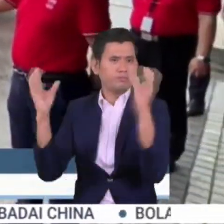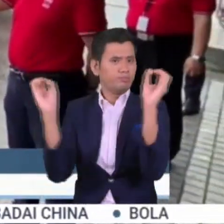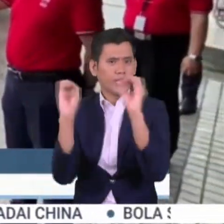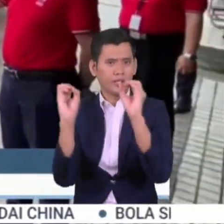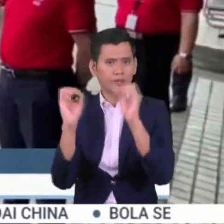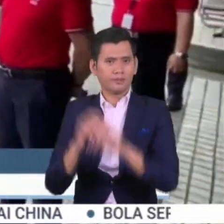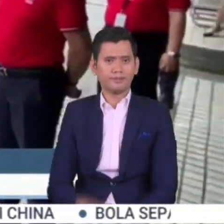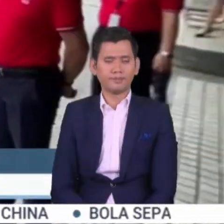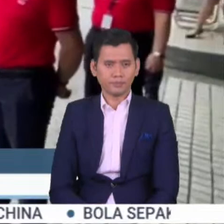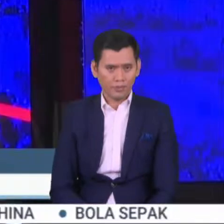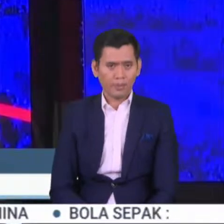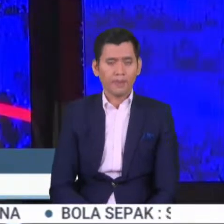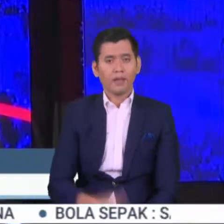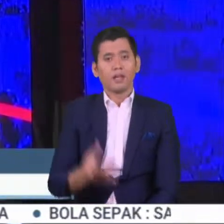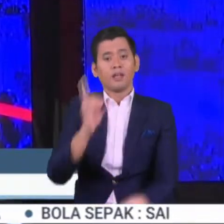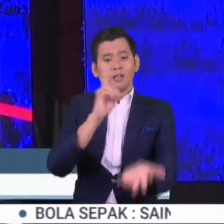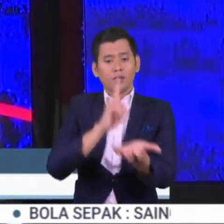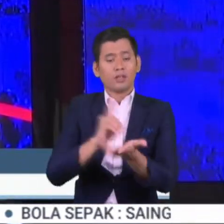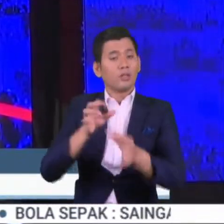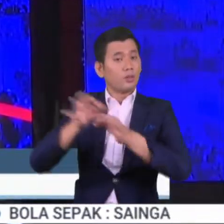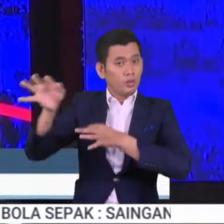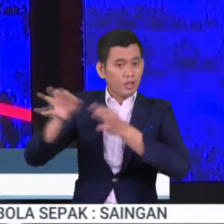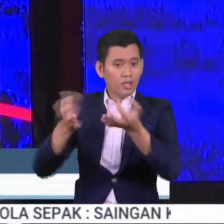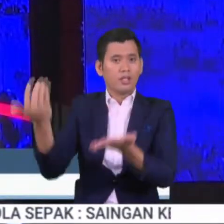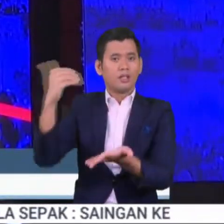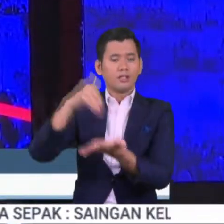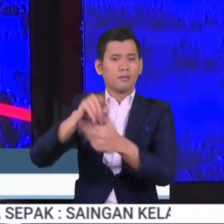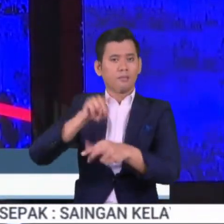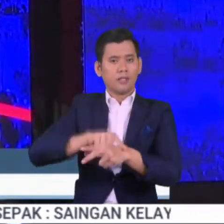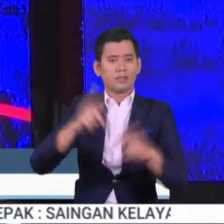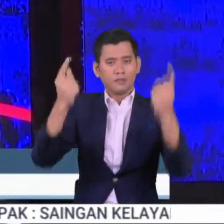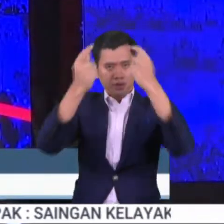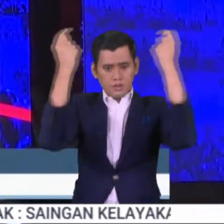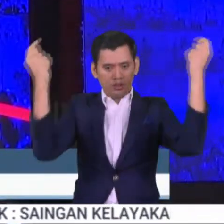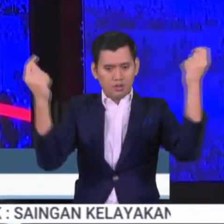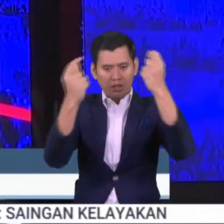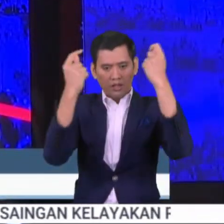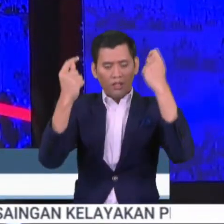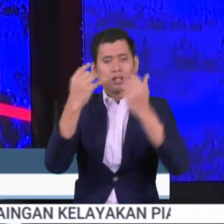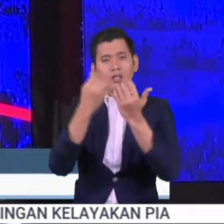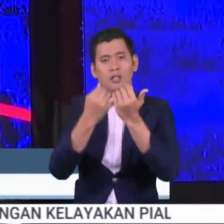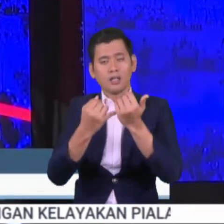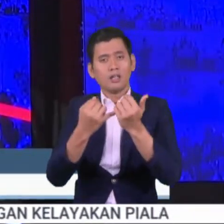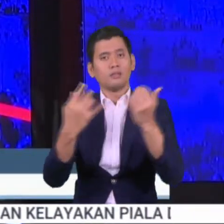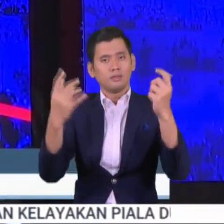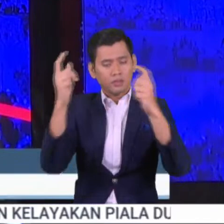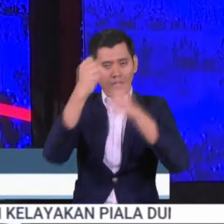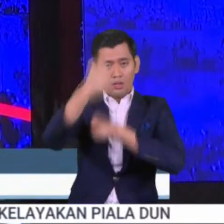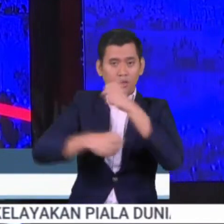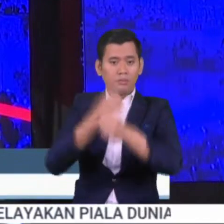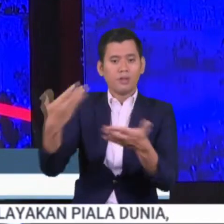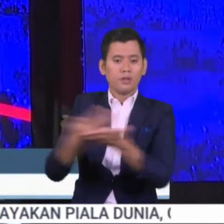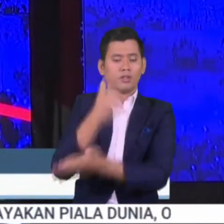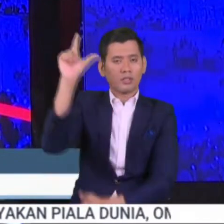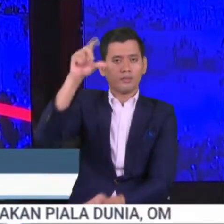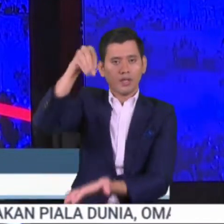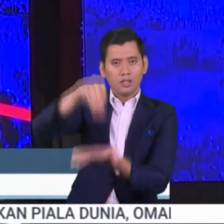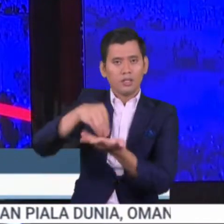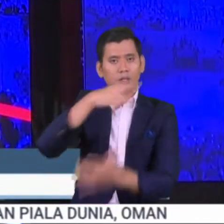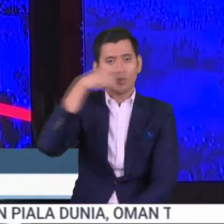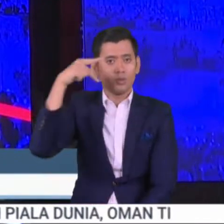Dr. Hazlan berkata demikian pada Majlis Penangguhan Festival Mal Hijrah 1445 di Kuching pagi